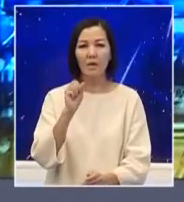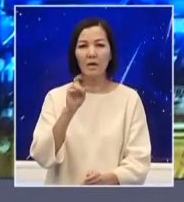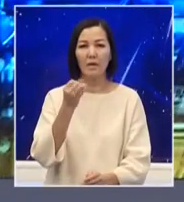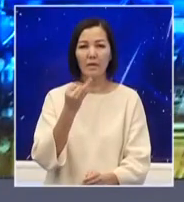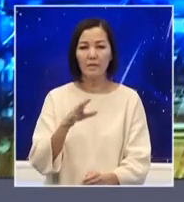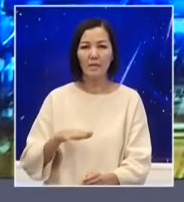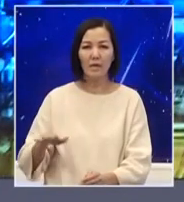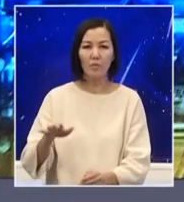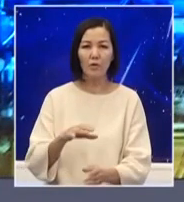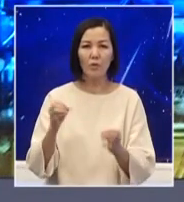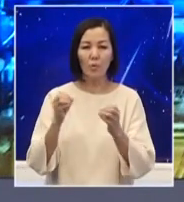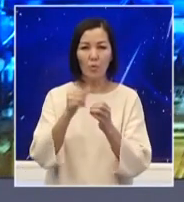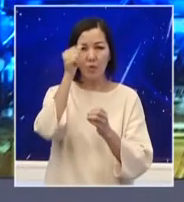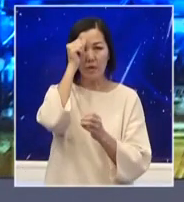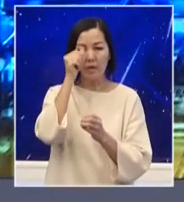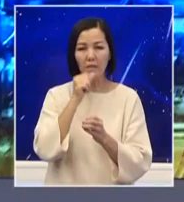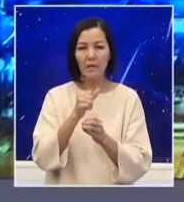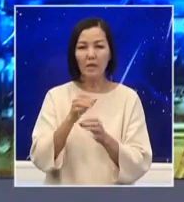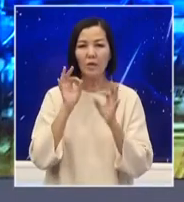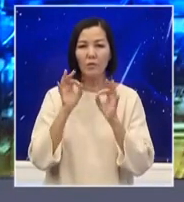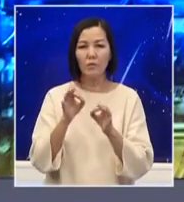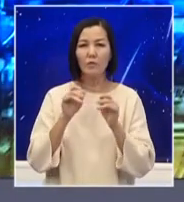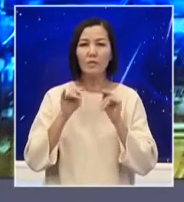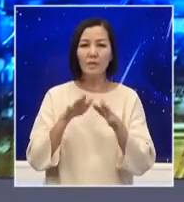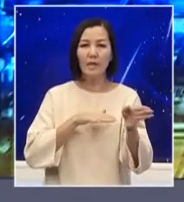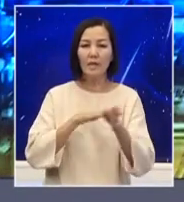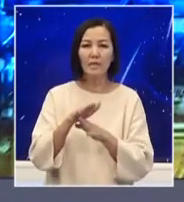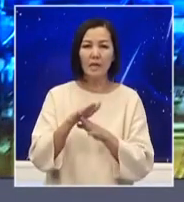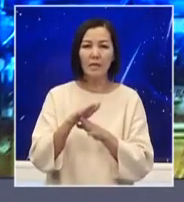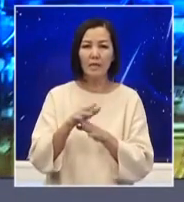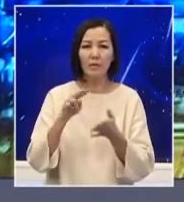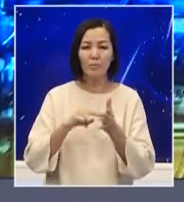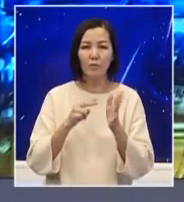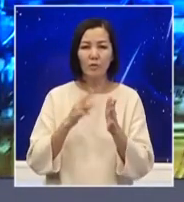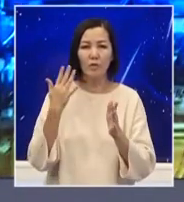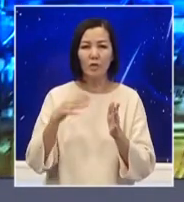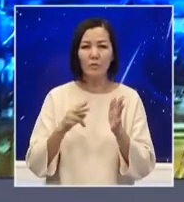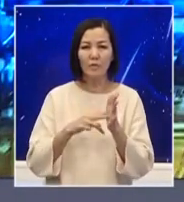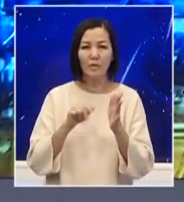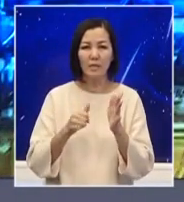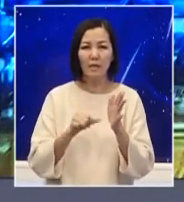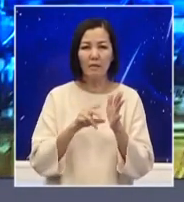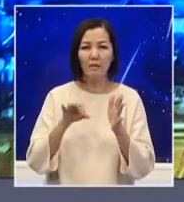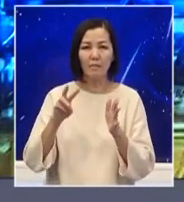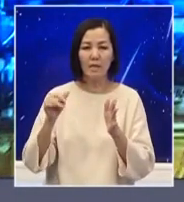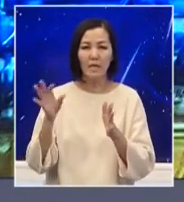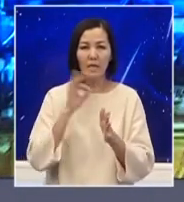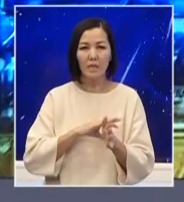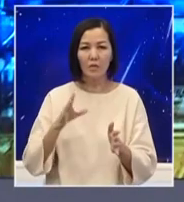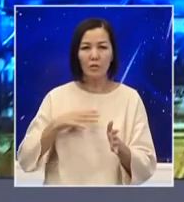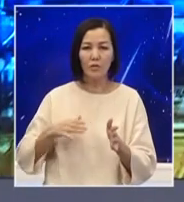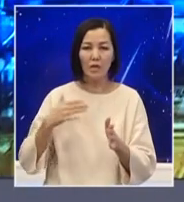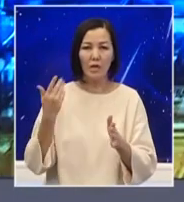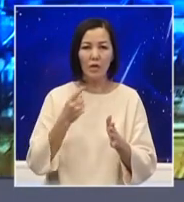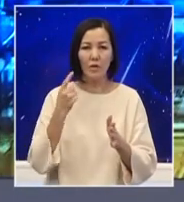Қарасай ауданында 10 айда 10 істер атқарылды. Мемлекет бюджетіне 58,6 миллиард теңге кіріс түсті. Аймақтың әлеуметтік